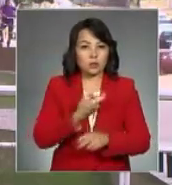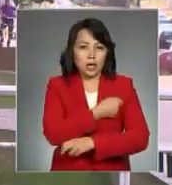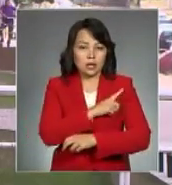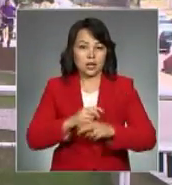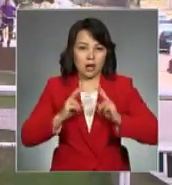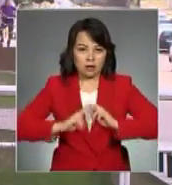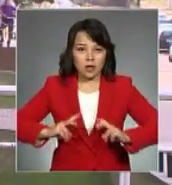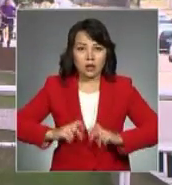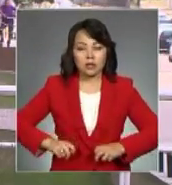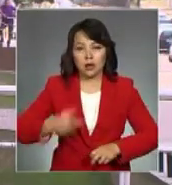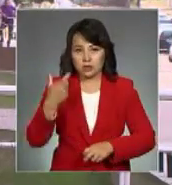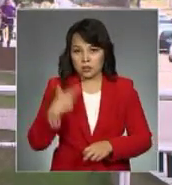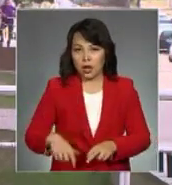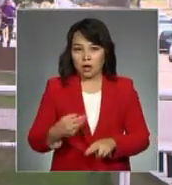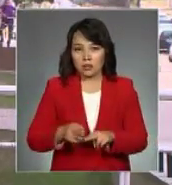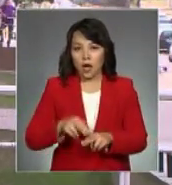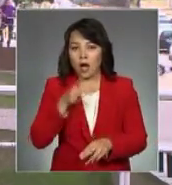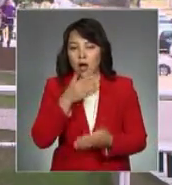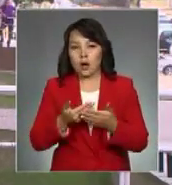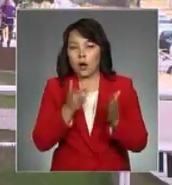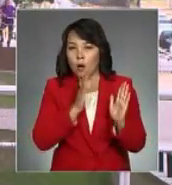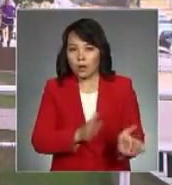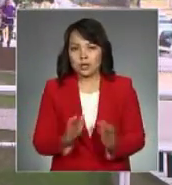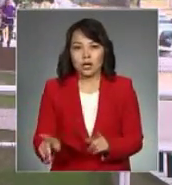емдеу уақытылы жаңа